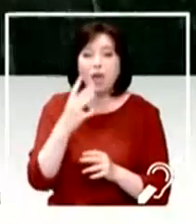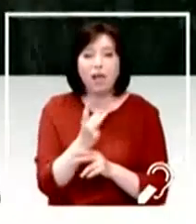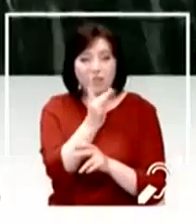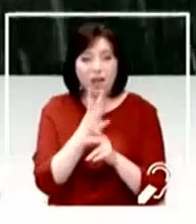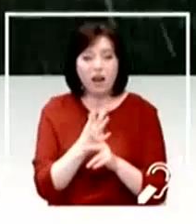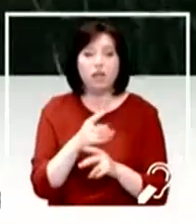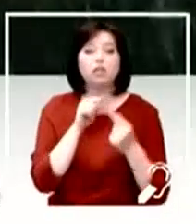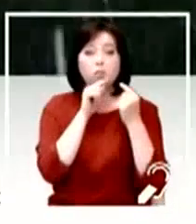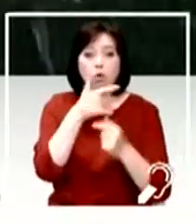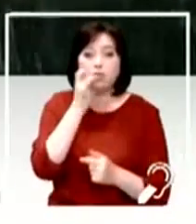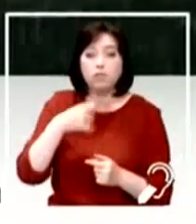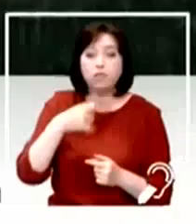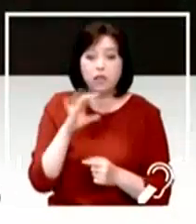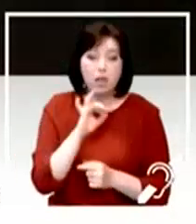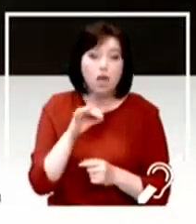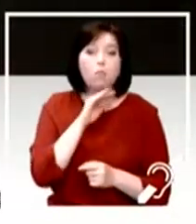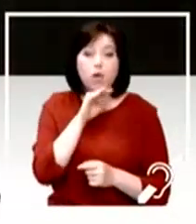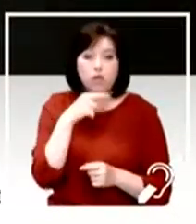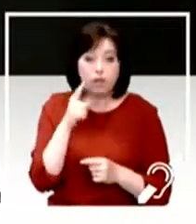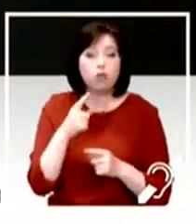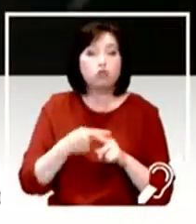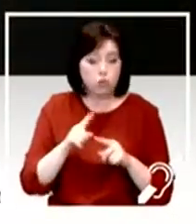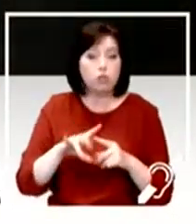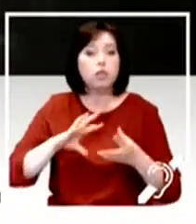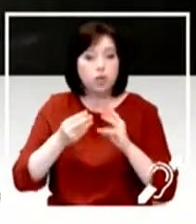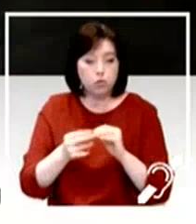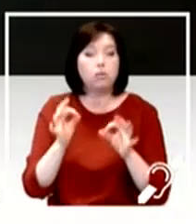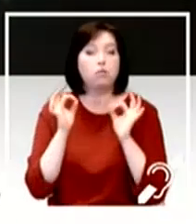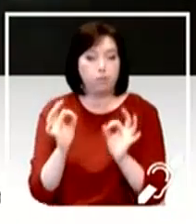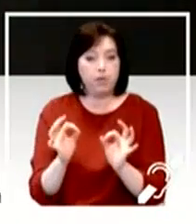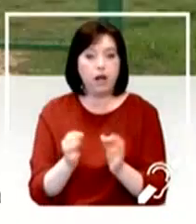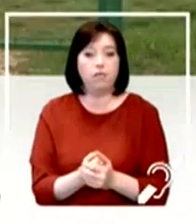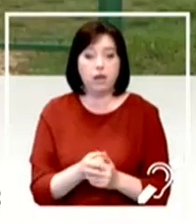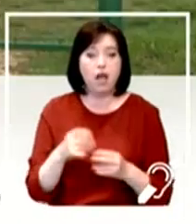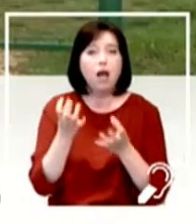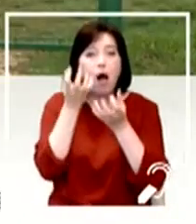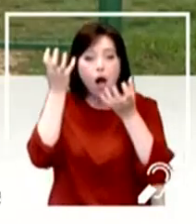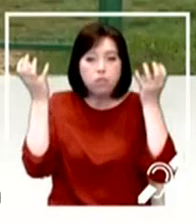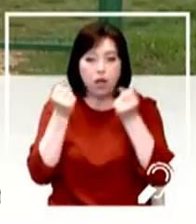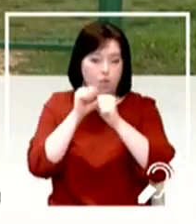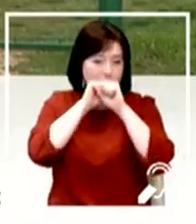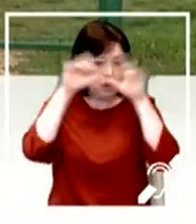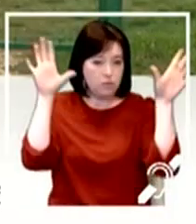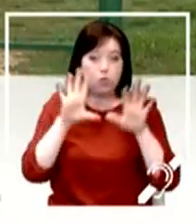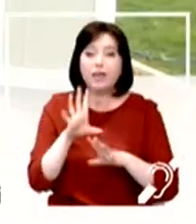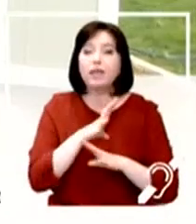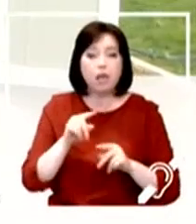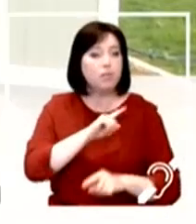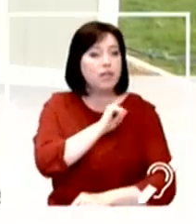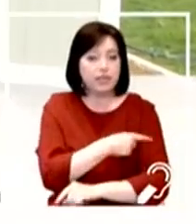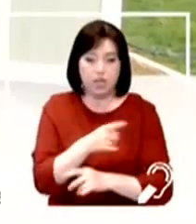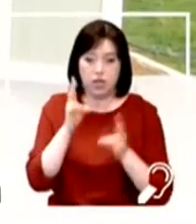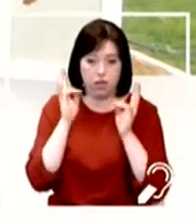rachete antigrindine, iar experții spun că efectul a fost cel scontat. Norii au fost dispersați și nu s-au înregistrat pagube